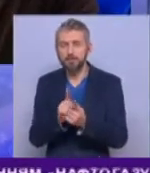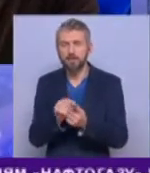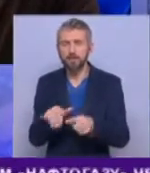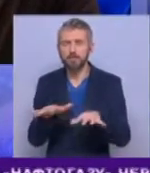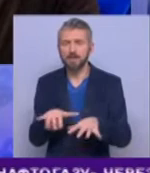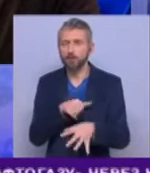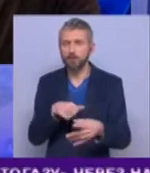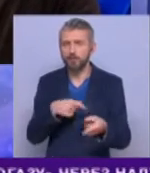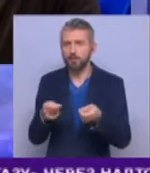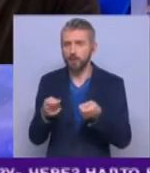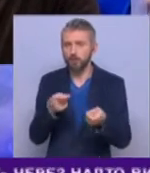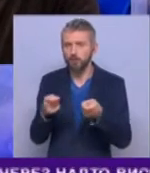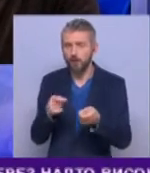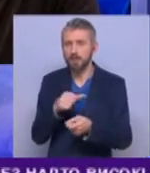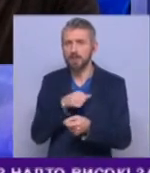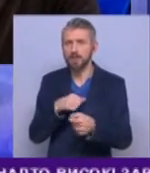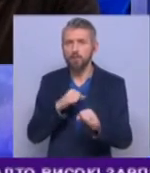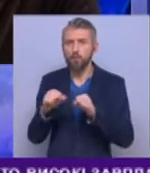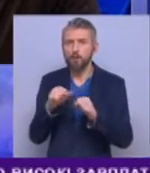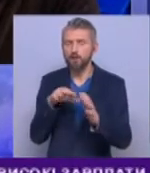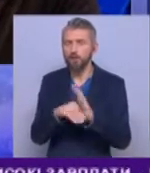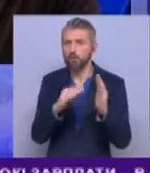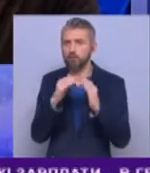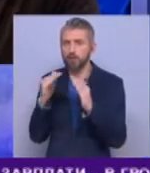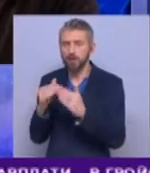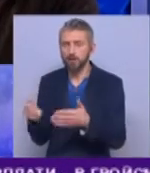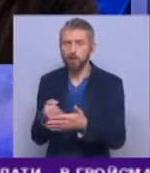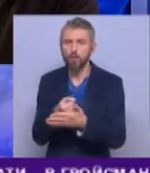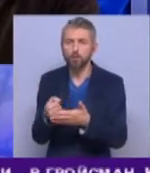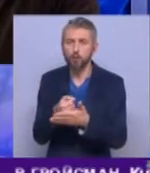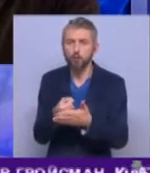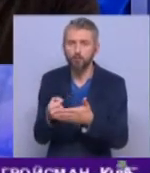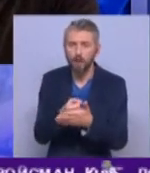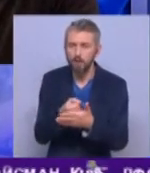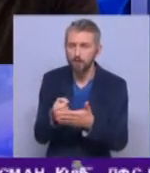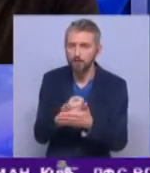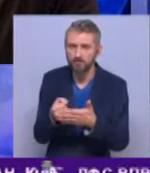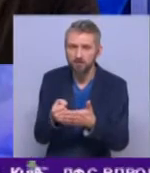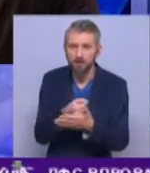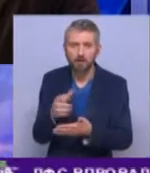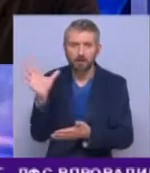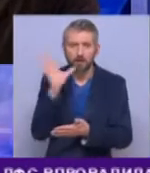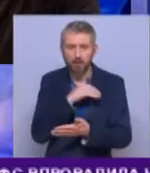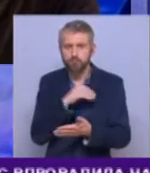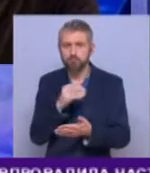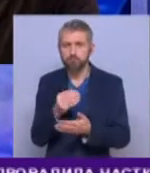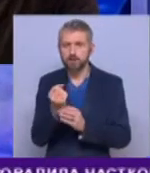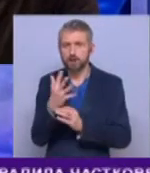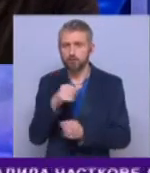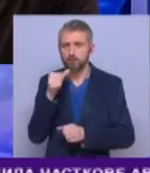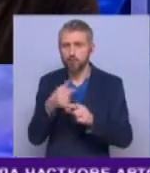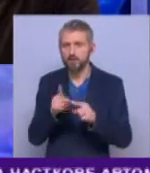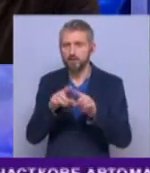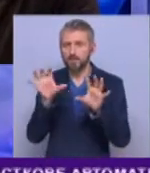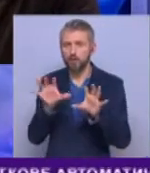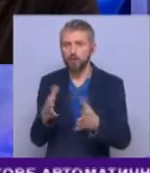місцевого самоврядування і самоуправління в будинках лобіювали, перелобіювали і долобіювали нарешті в 15-му році цей